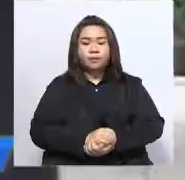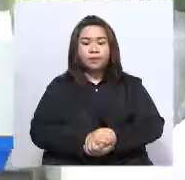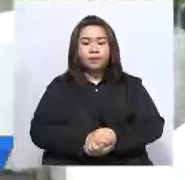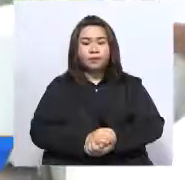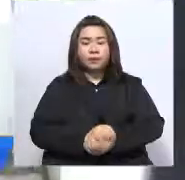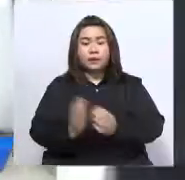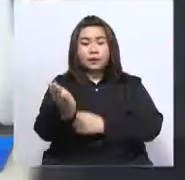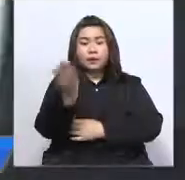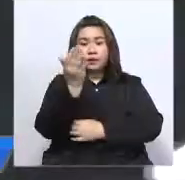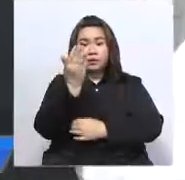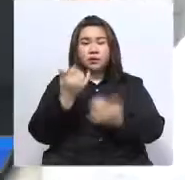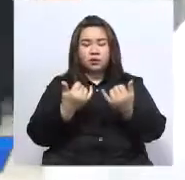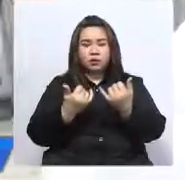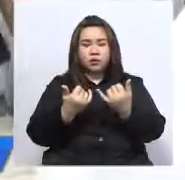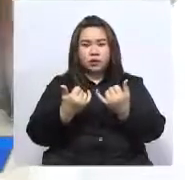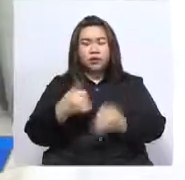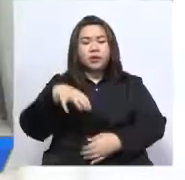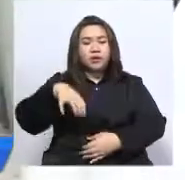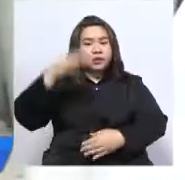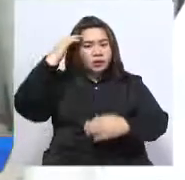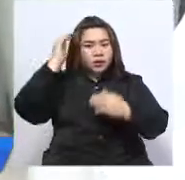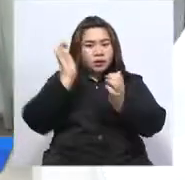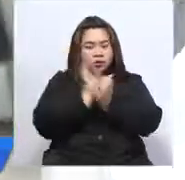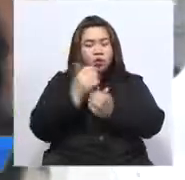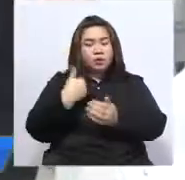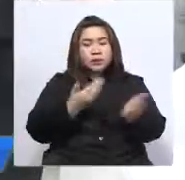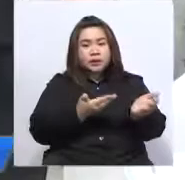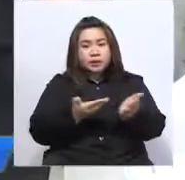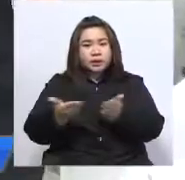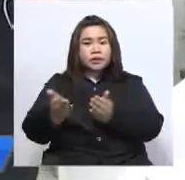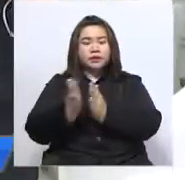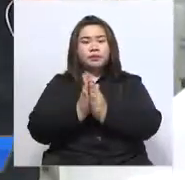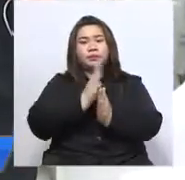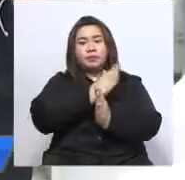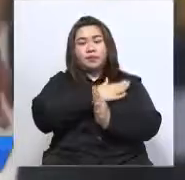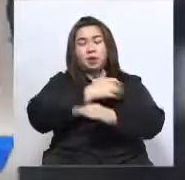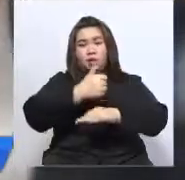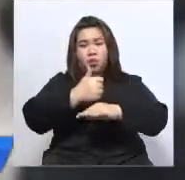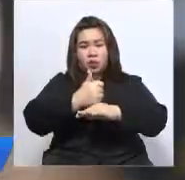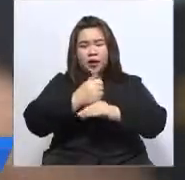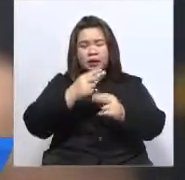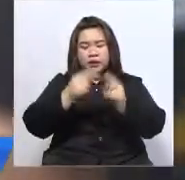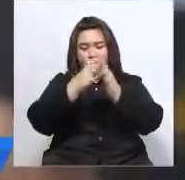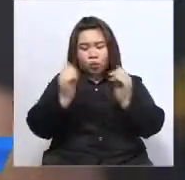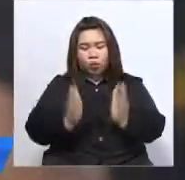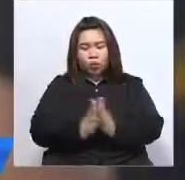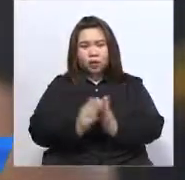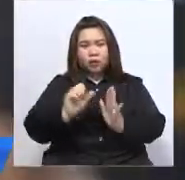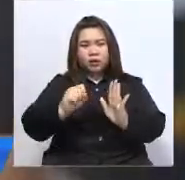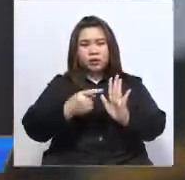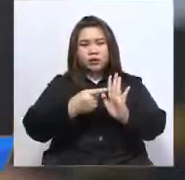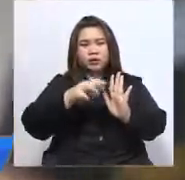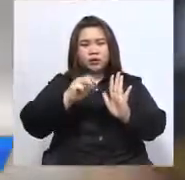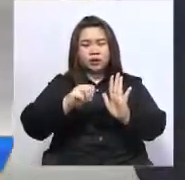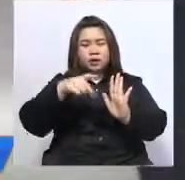และเมื่อช่วงเช้าที่ผ่านมานะคะกองปราบค่ะก็ได้นิมนต์พระพรหมดีโลกเจ้าอาวาสวัดสามพระยาก็เป็นหนึ่งในวัดนะคะ